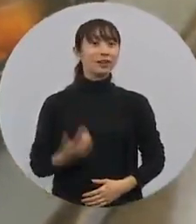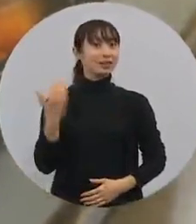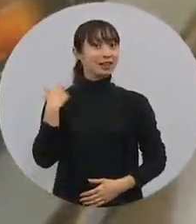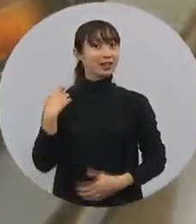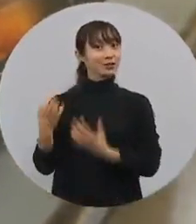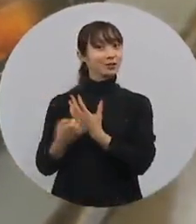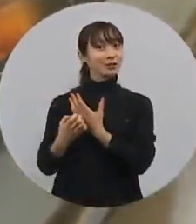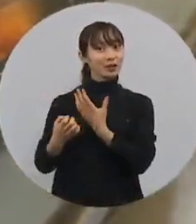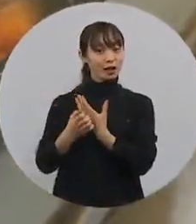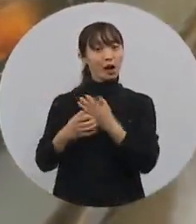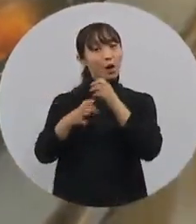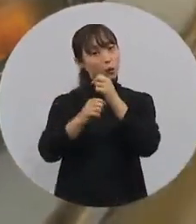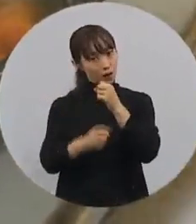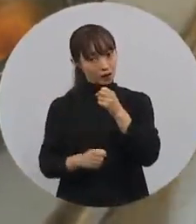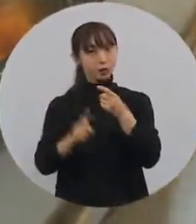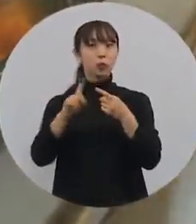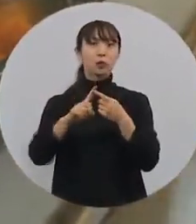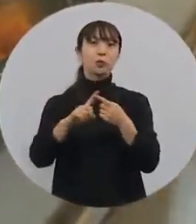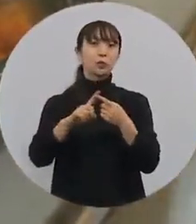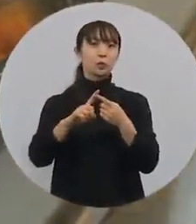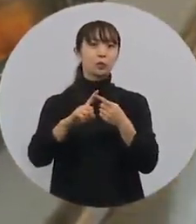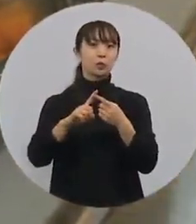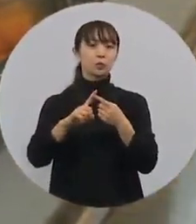たほうれん草と